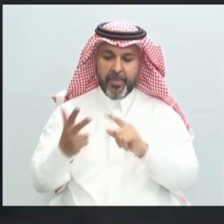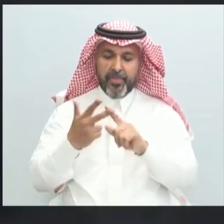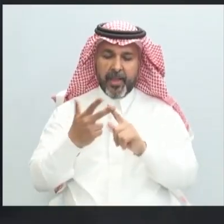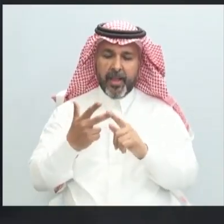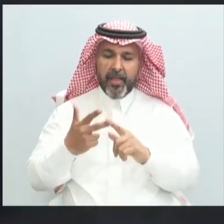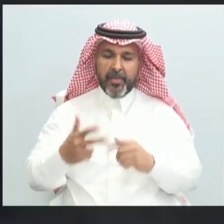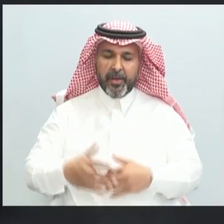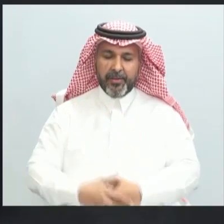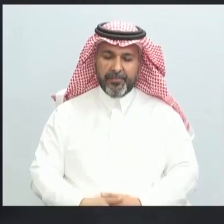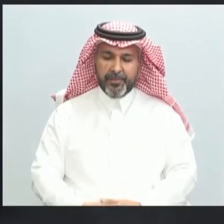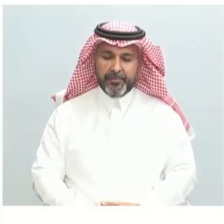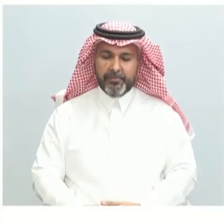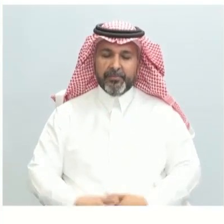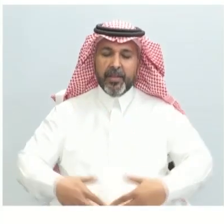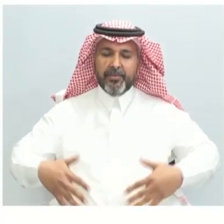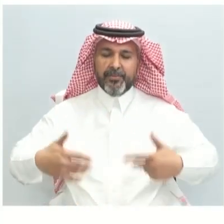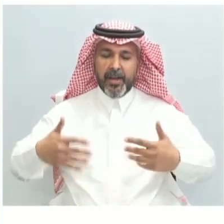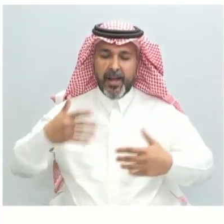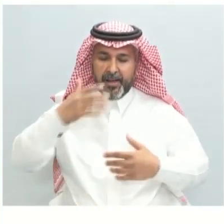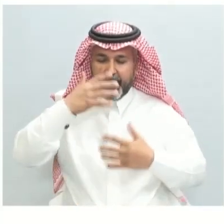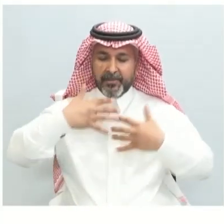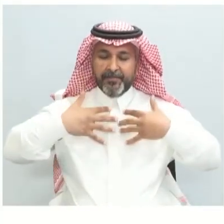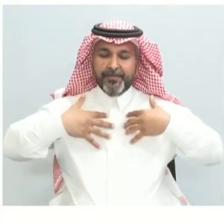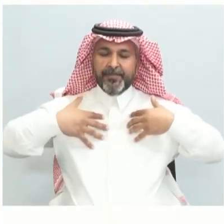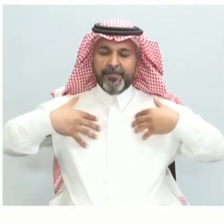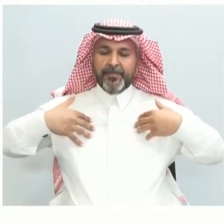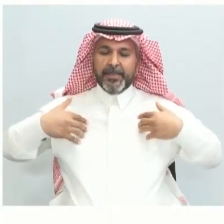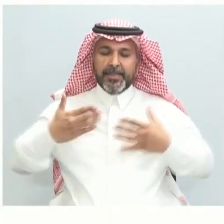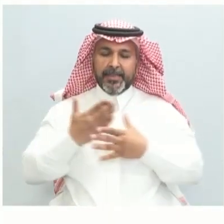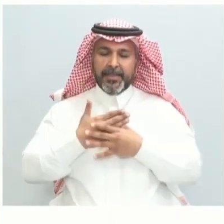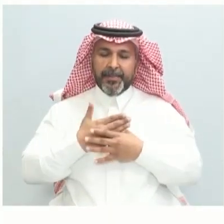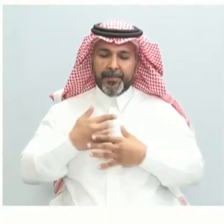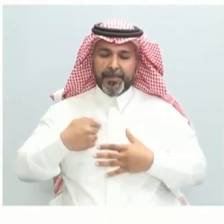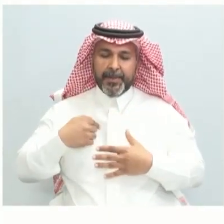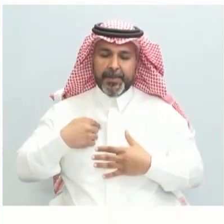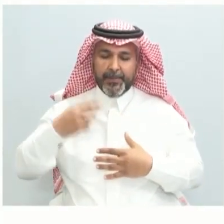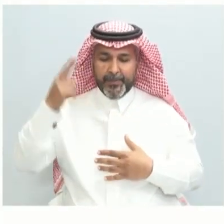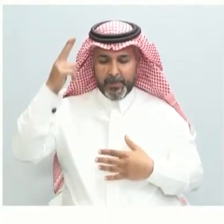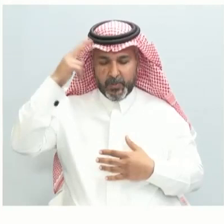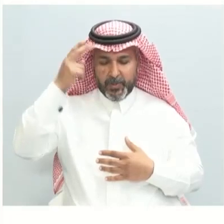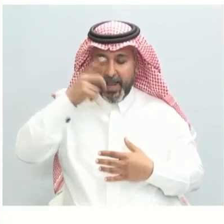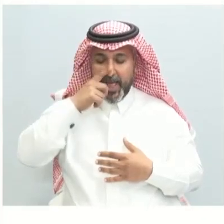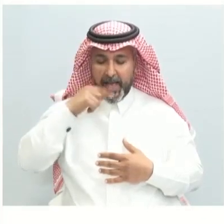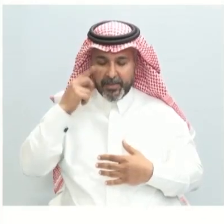المواطن السعودي الاعتزاز بالوطن والافتخار به